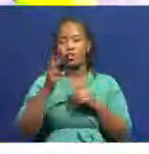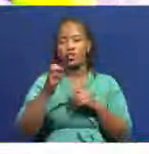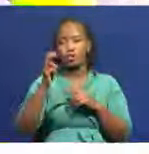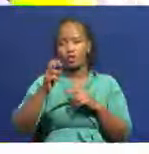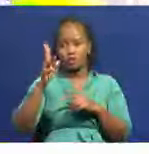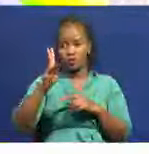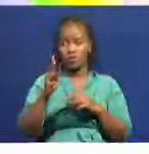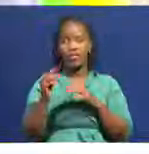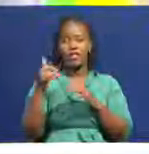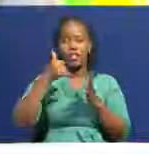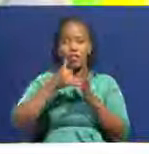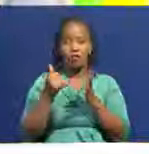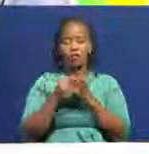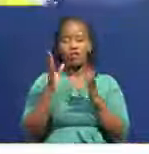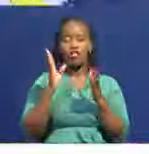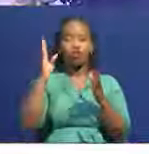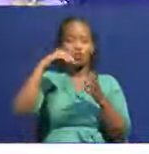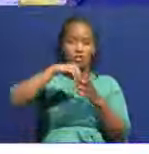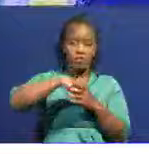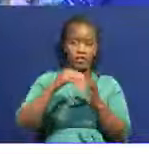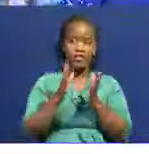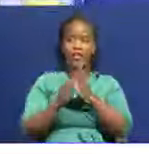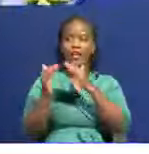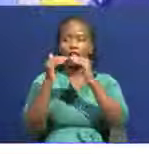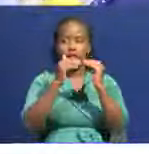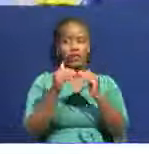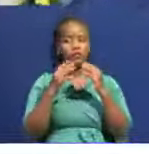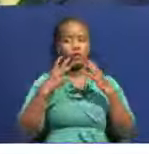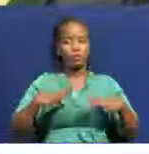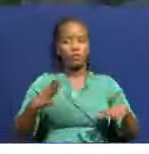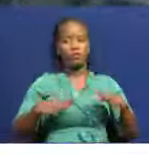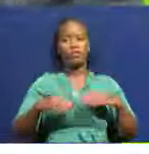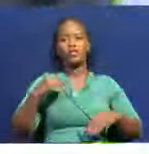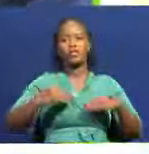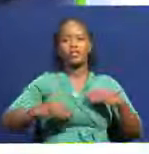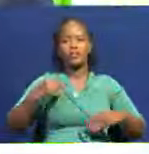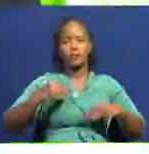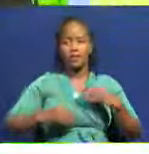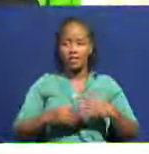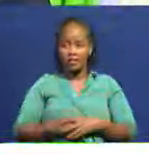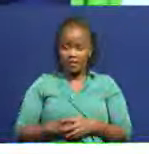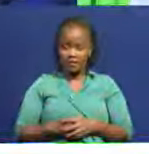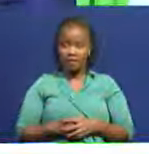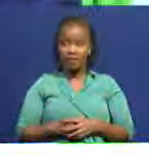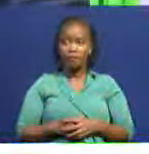wito jumuishaji na usawa kwa watu wenye mahitaji maalum.